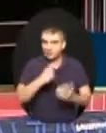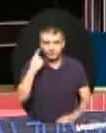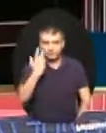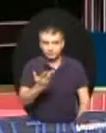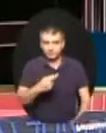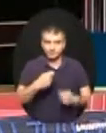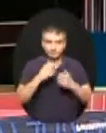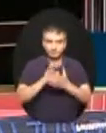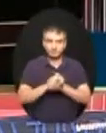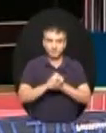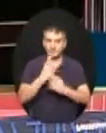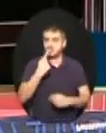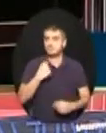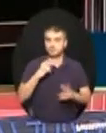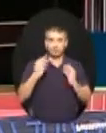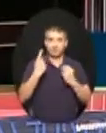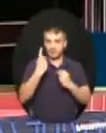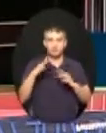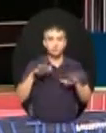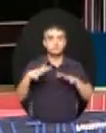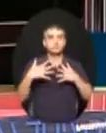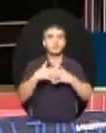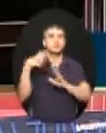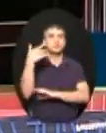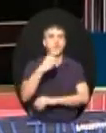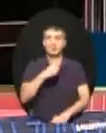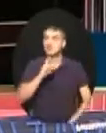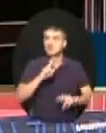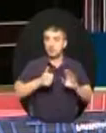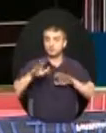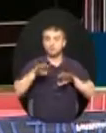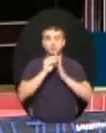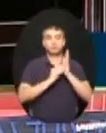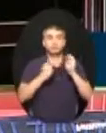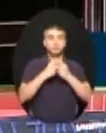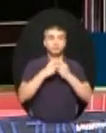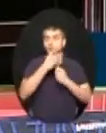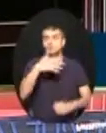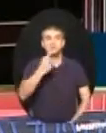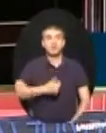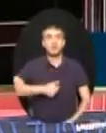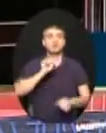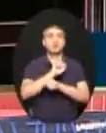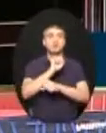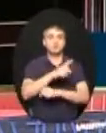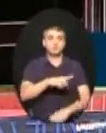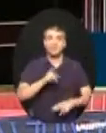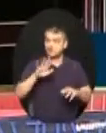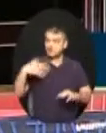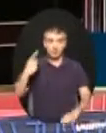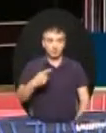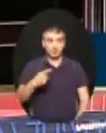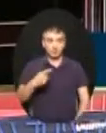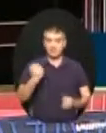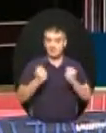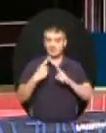תקשיבי, חבר אחד אמר לי שיש סנריו מסוים שתהיה ממשלת אחדות לאומית, ואז ראש הרשימה המשותפת הוא יהיה ראש האופוזיציה, ואז יכול להיות